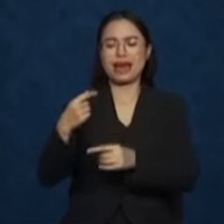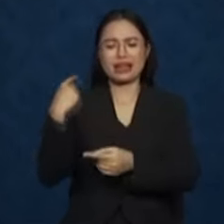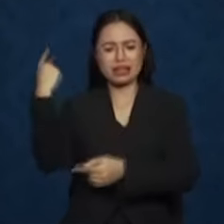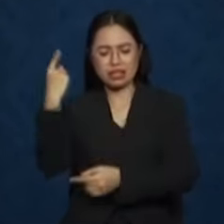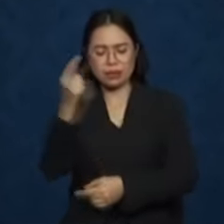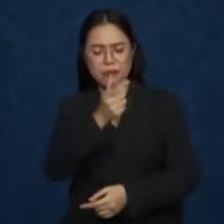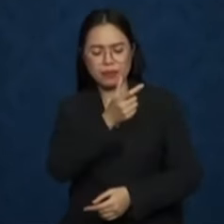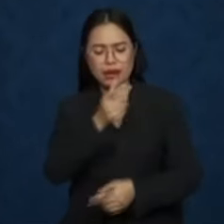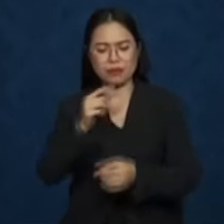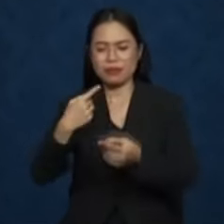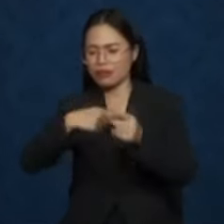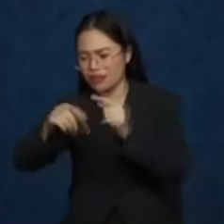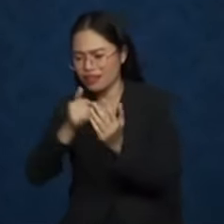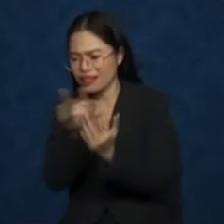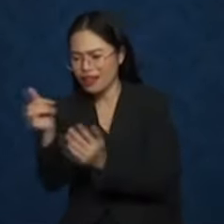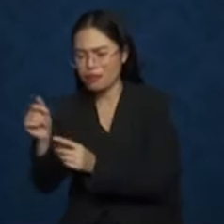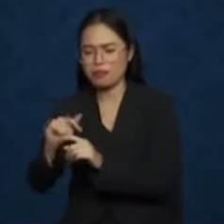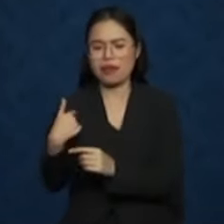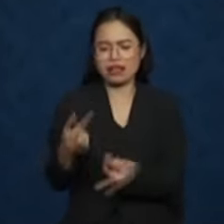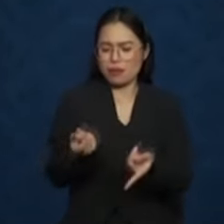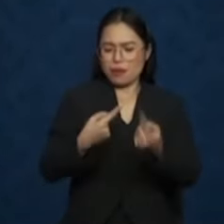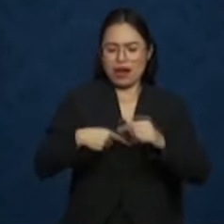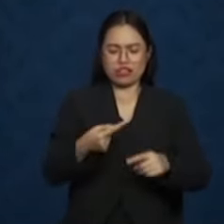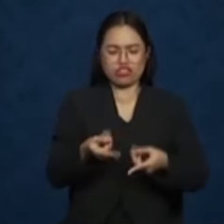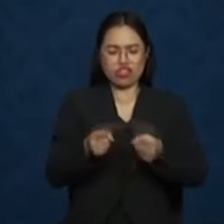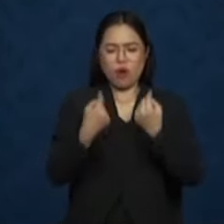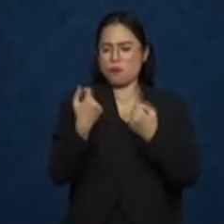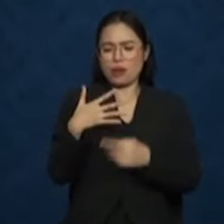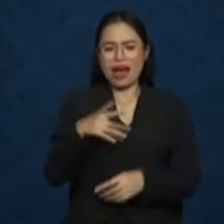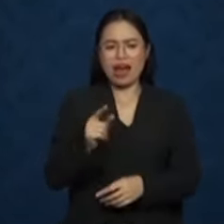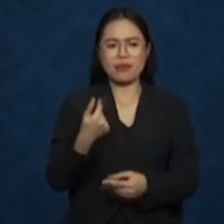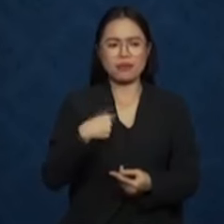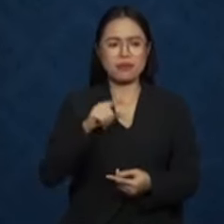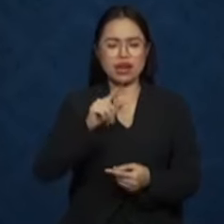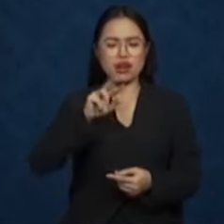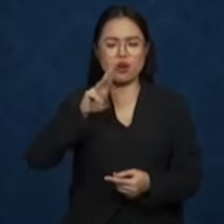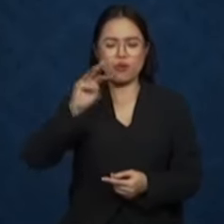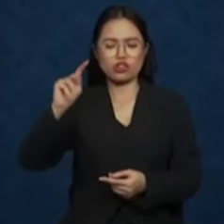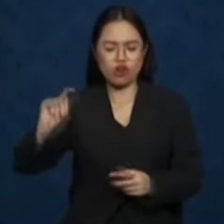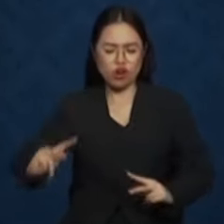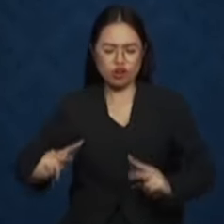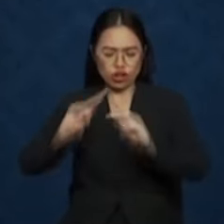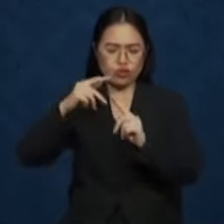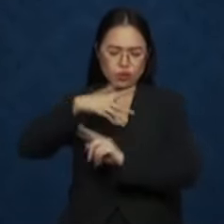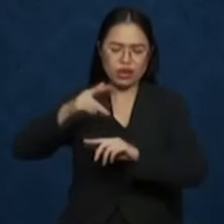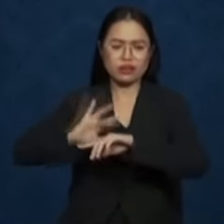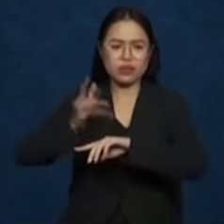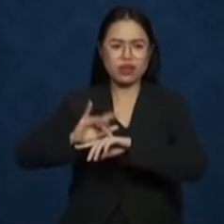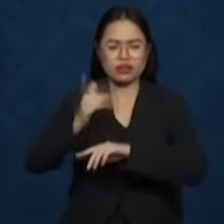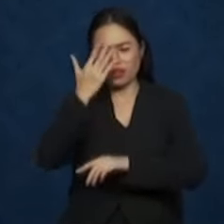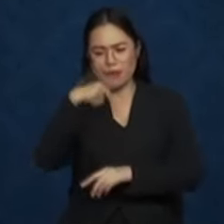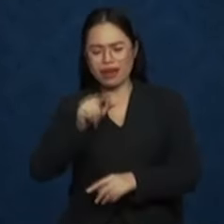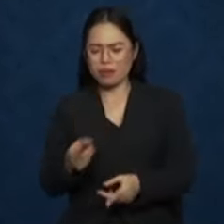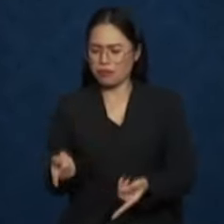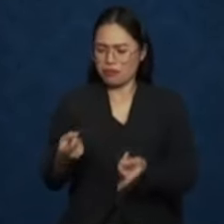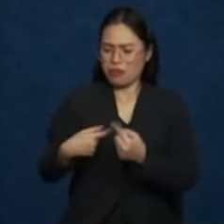ไม่เข้าใจว่าสภามันมายากขนาดนั้นเลยเหรอครับคือท่านเป็นรัฐมนตรีว่าการกระทรวงทรัพยากรธรรมชาติและสิ่งแวดล้อมแต่ท่านทำตัวเป็นแค่ทรัพยาก